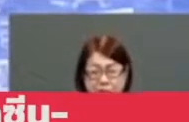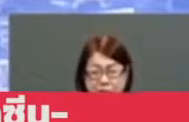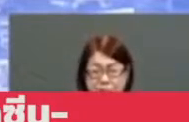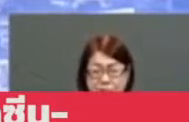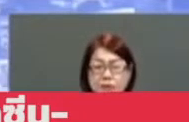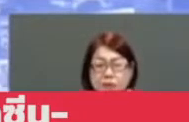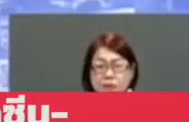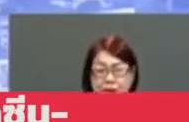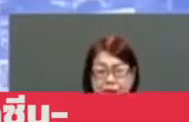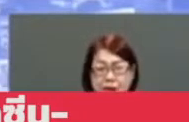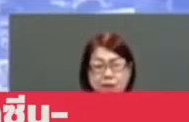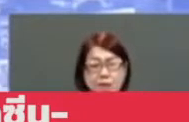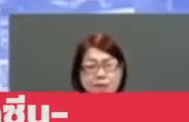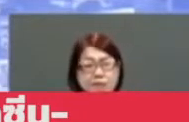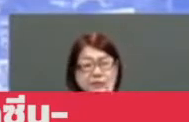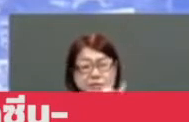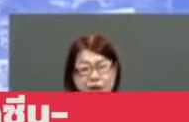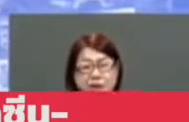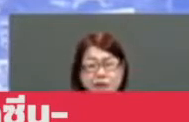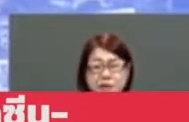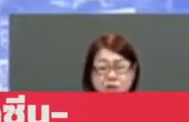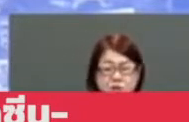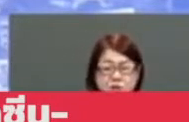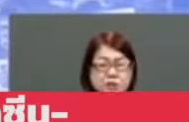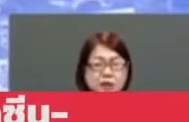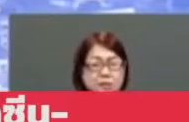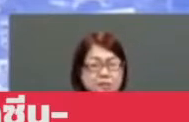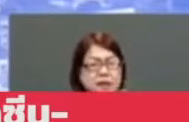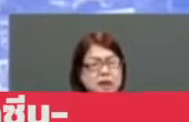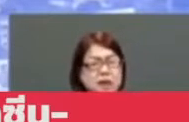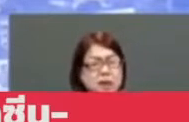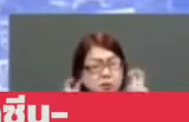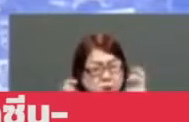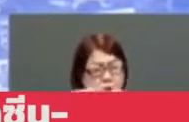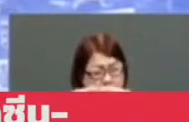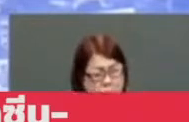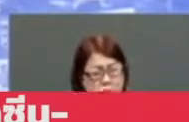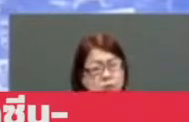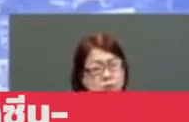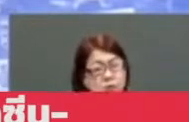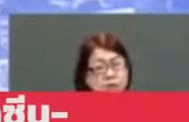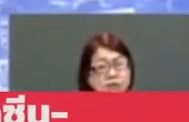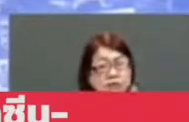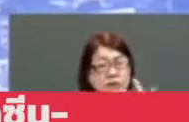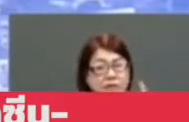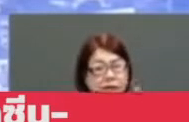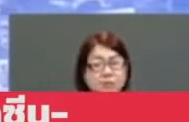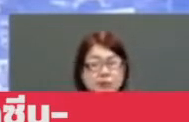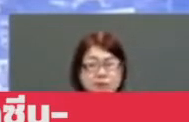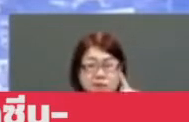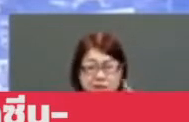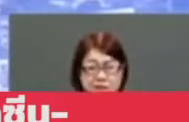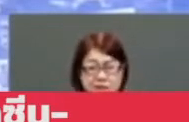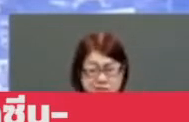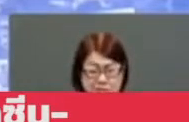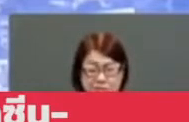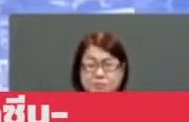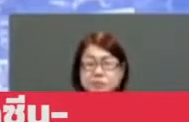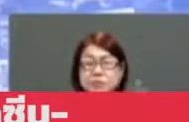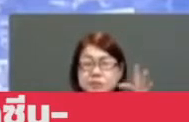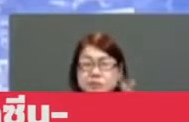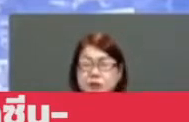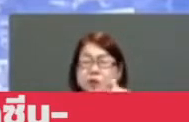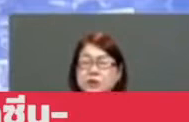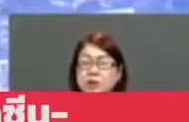ายคือบุคลากรทางการแพทย์และสาธารณสุขด่านหน้าทั้งภาครัฐและเอกชนบุคคลที่มีโรคประจำตัวผู้